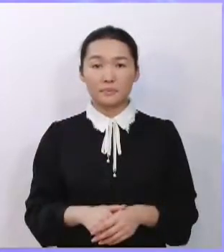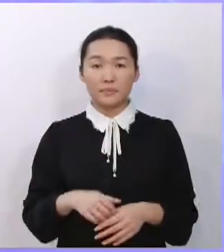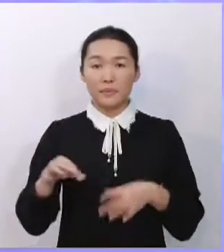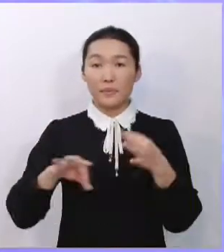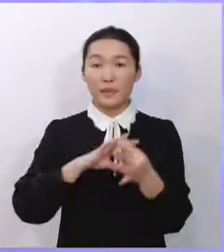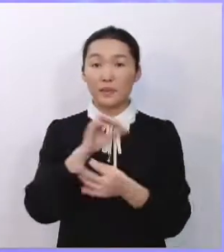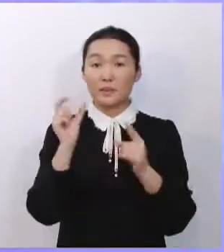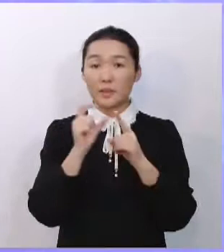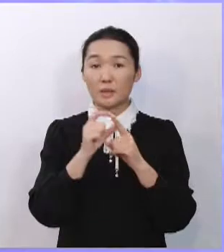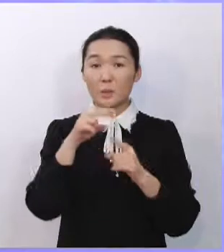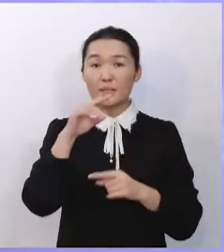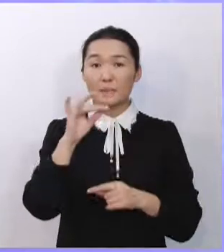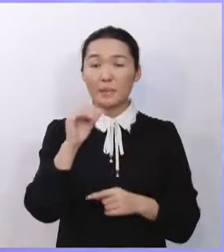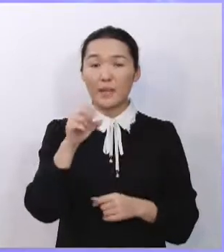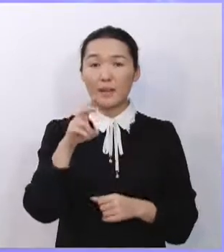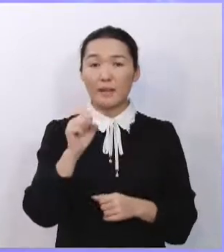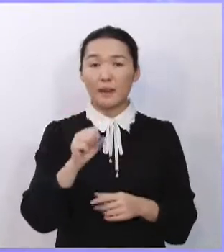Ашыкча сөз пиала.